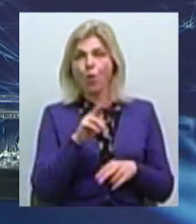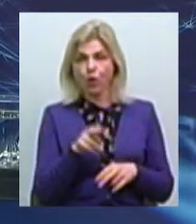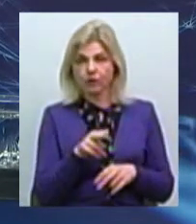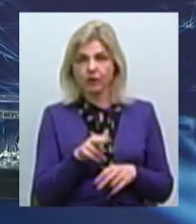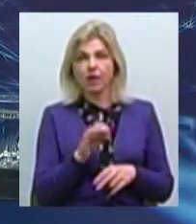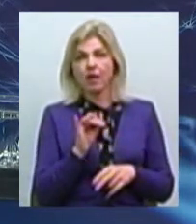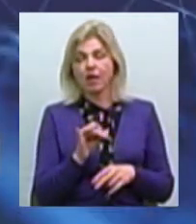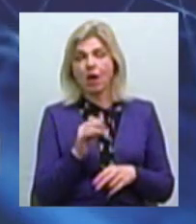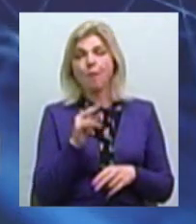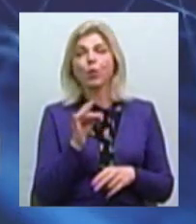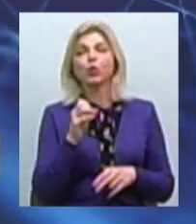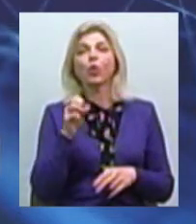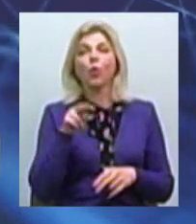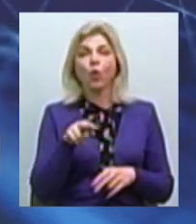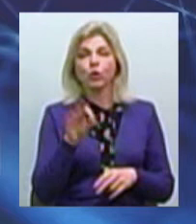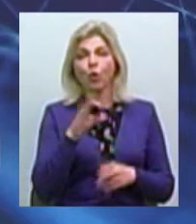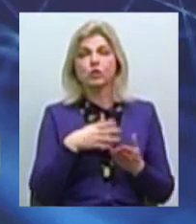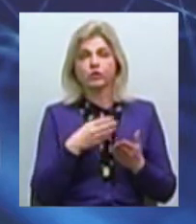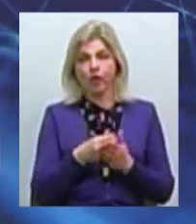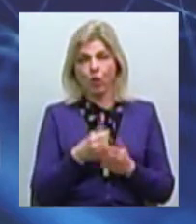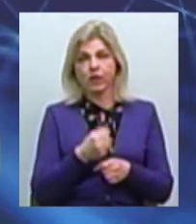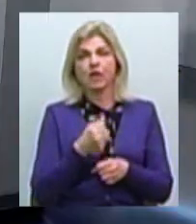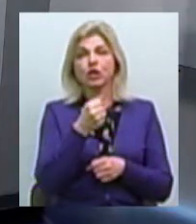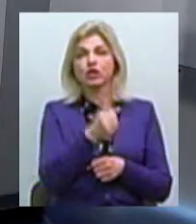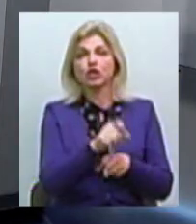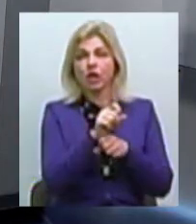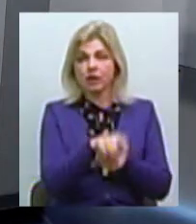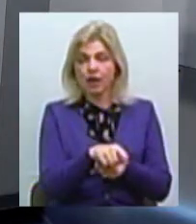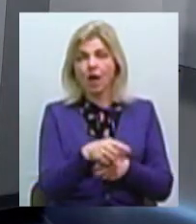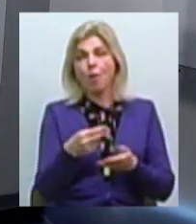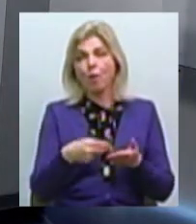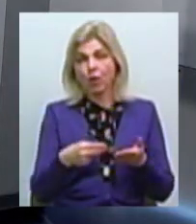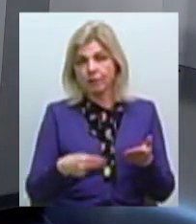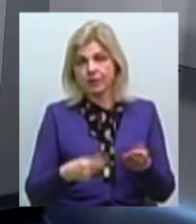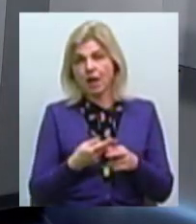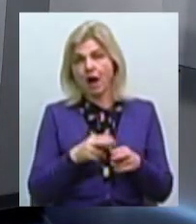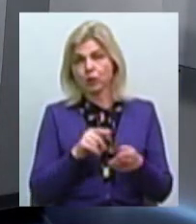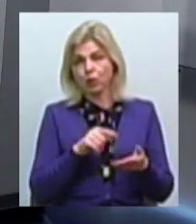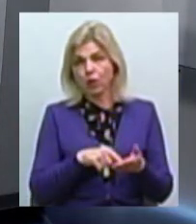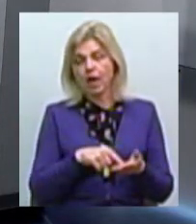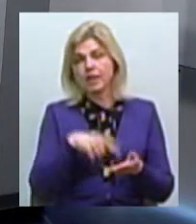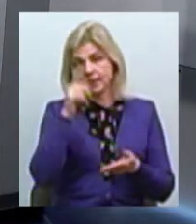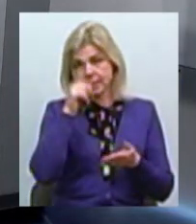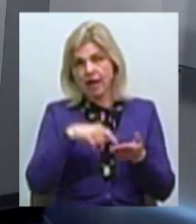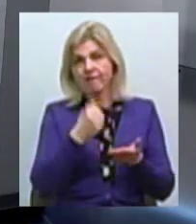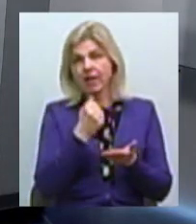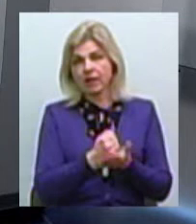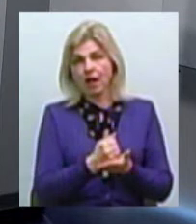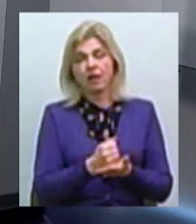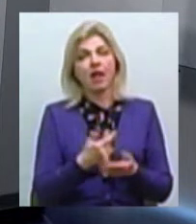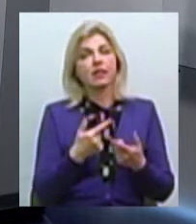и протоколом о своем назначении подписи на котором заверять было нигде не